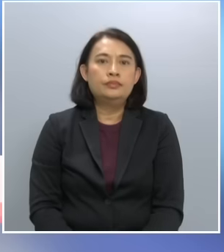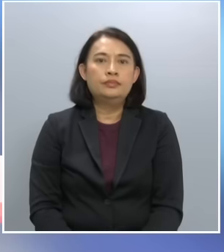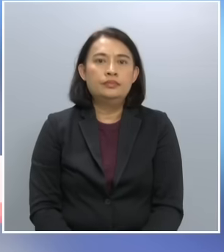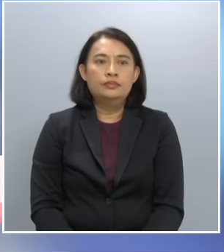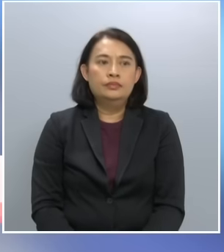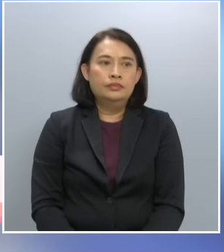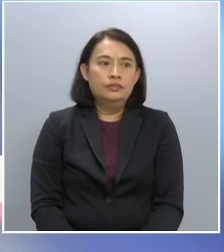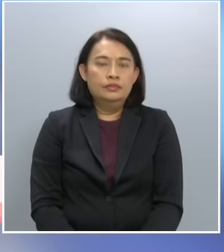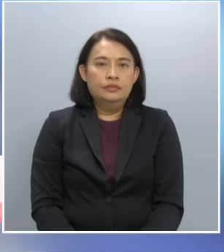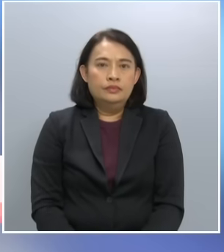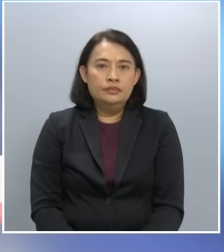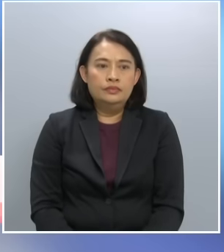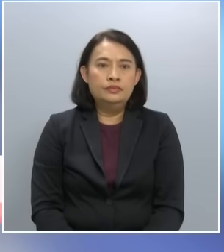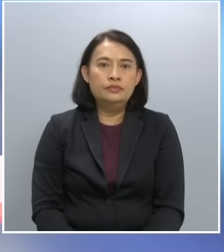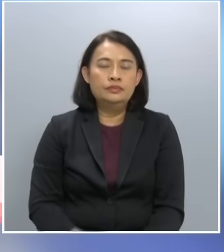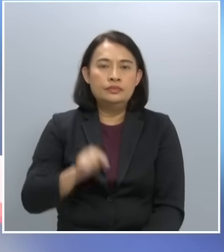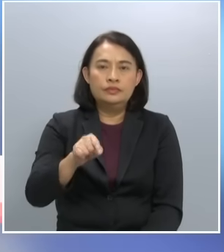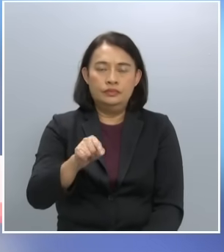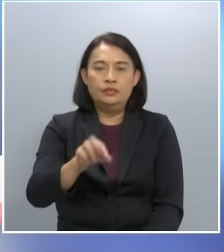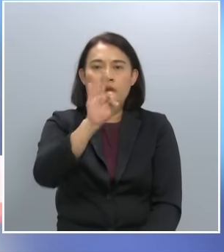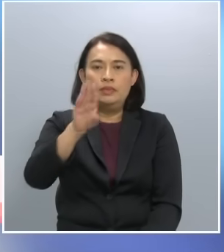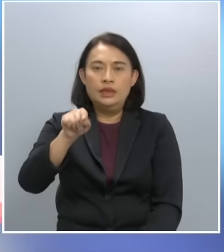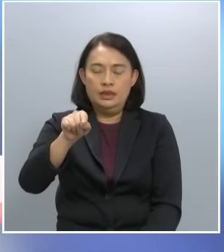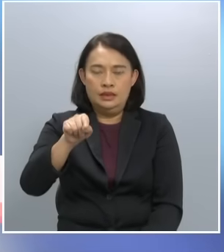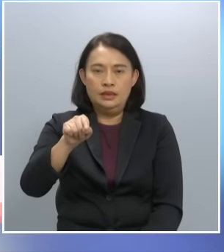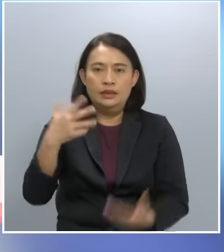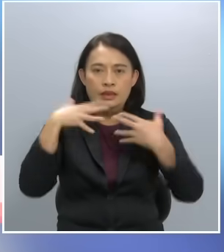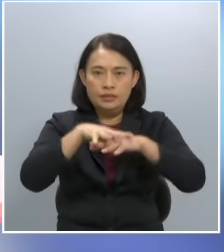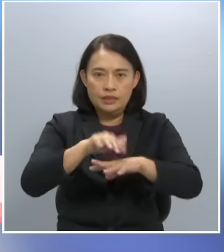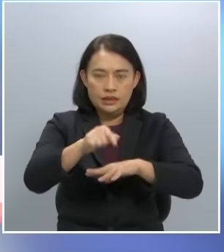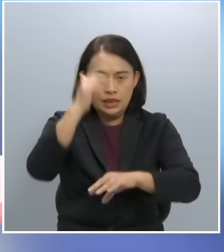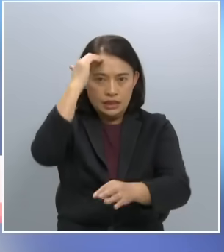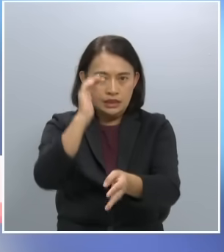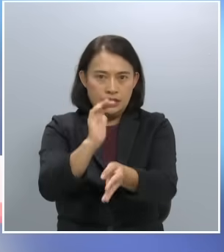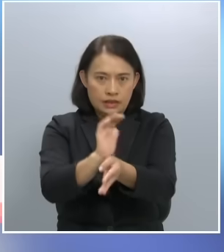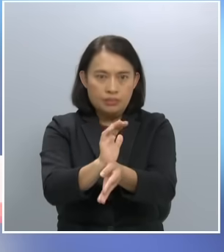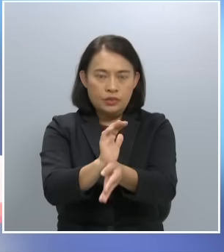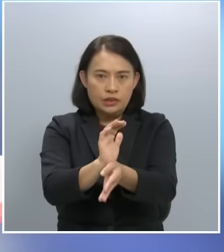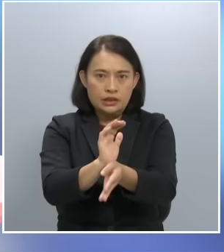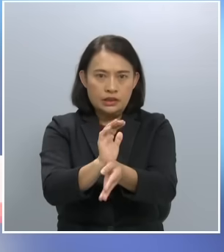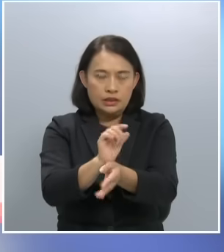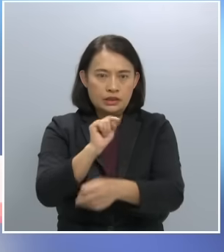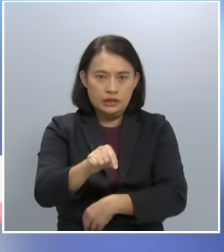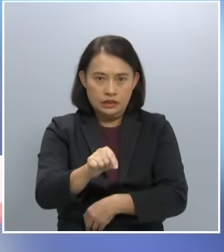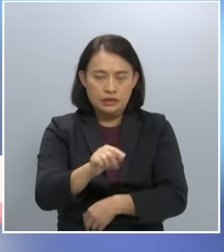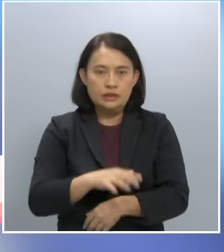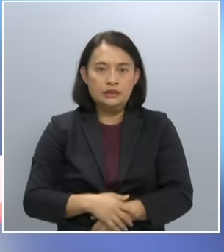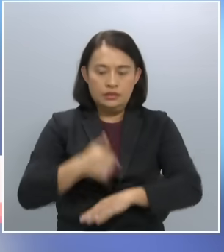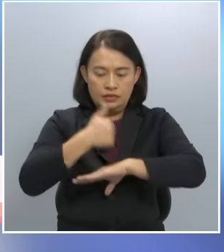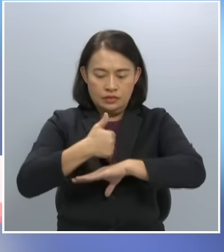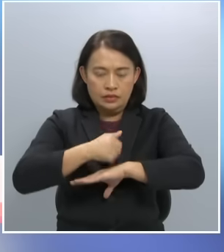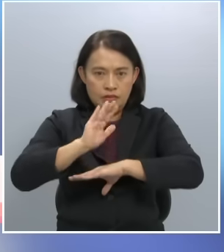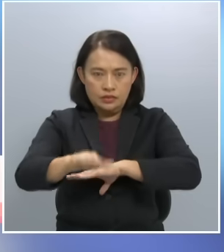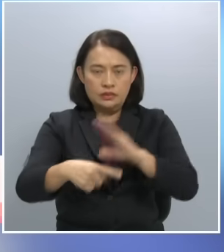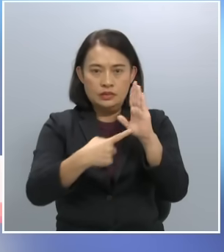ของคุณเอกภพเหลืองประเสริฐนะครับผู้ก่อตั้งเพจสายใหม่ต้องรอดก็มีการประสานไปที่พลตำรวจตรีปรารถนาแผ่นผาท่านเป็นผู้บังคับการตำรวจภูธร